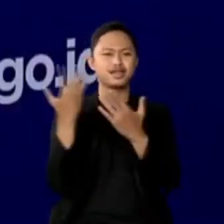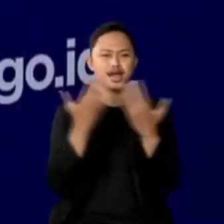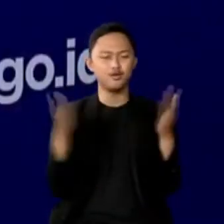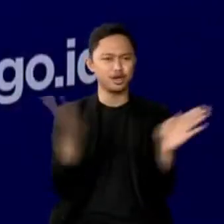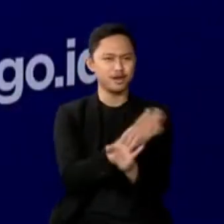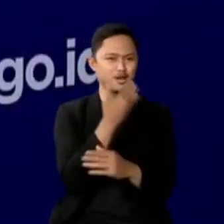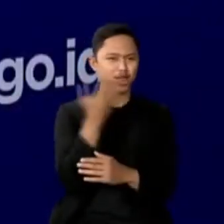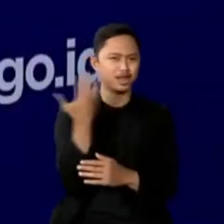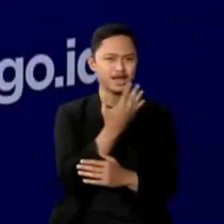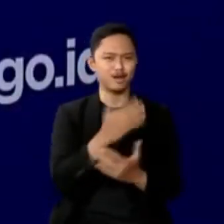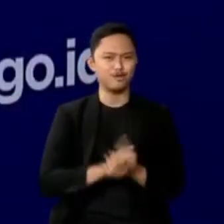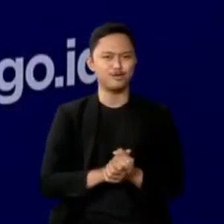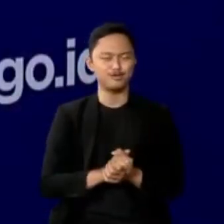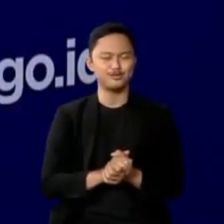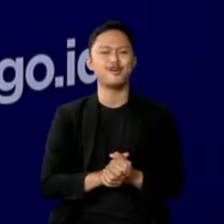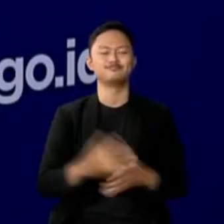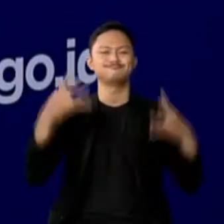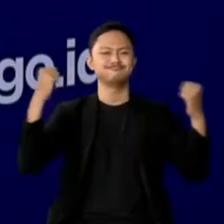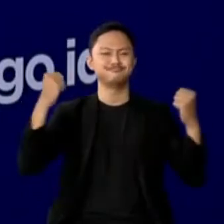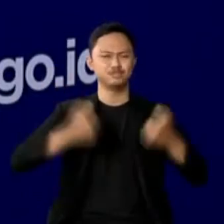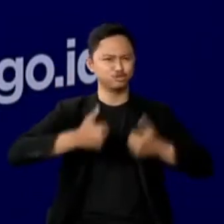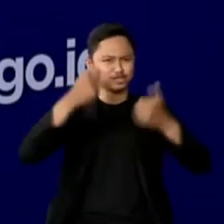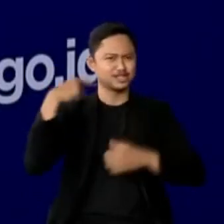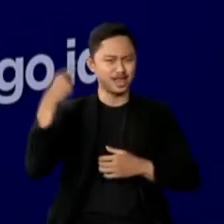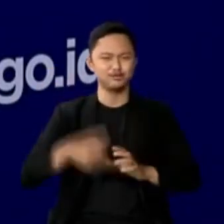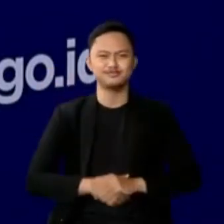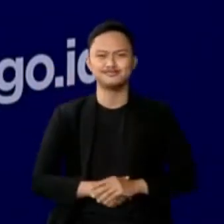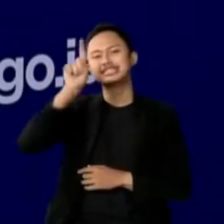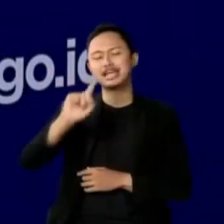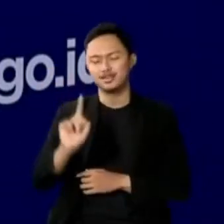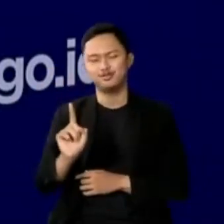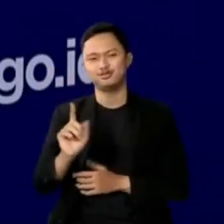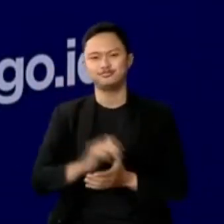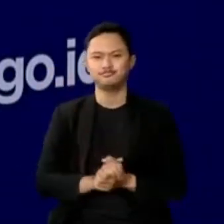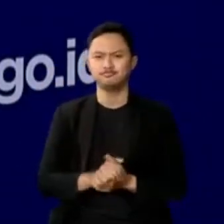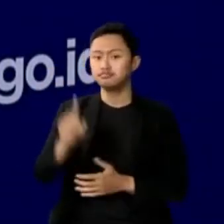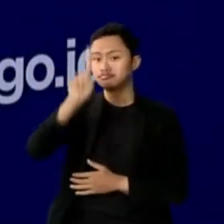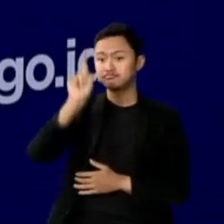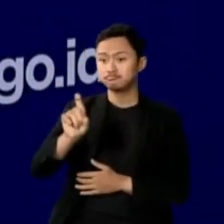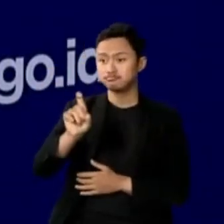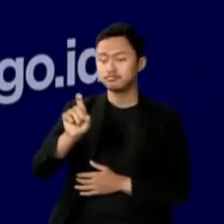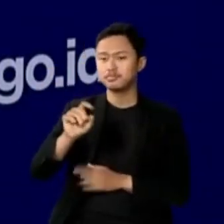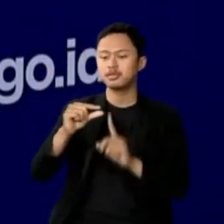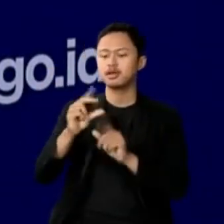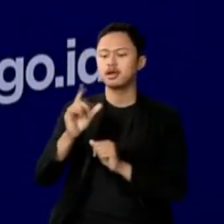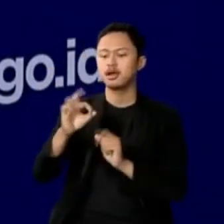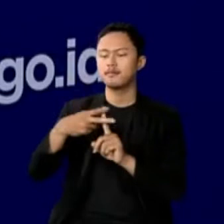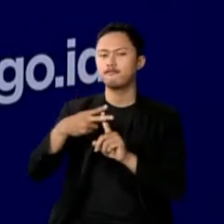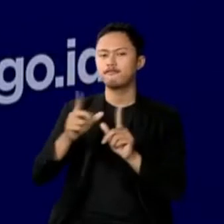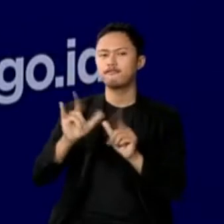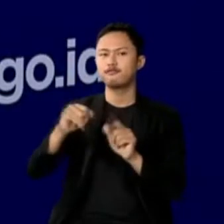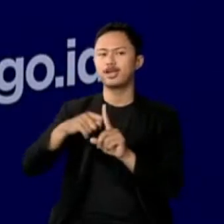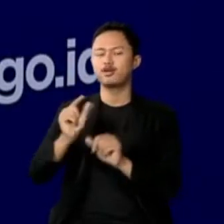tahun Semoga sehat dan sukses selalu ya Pak Oke pertanyaan pertama akan saya berikan kepada Profesor wiku